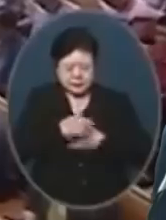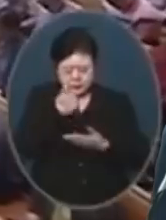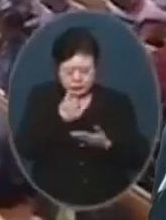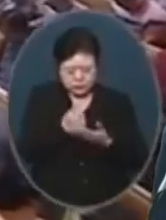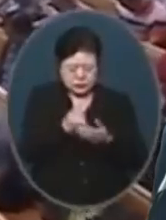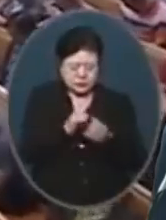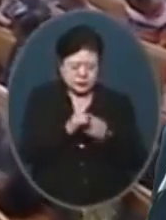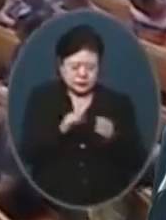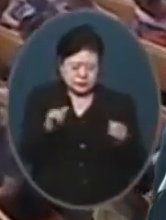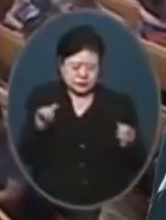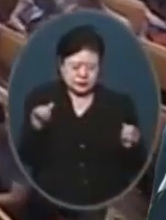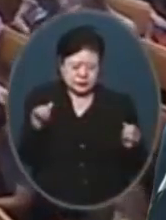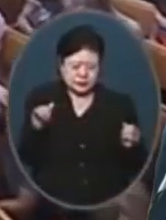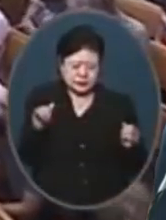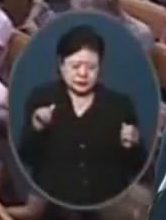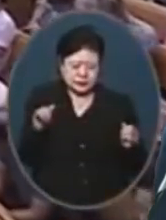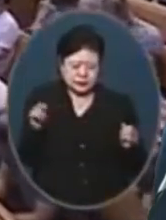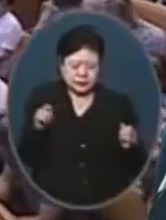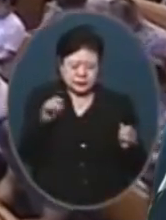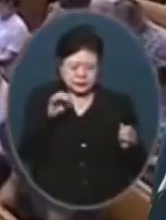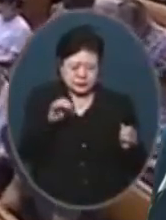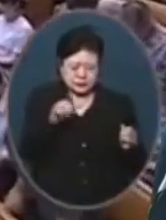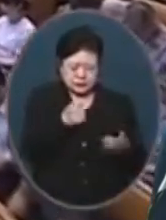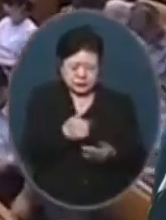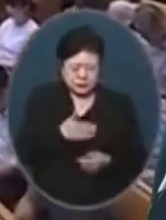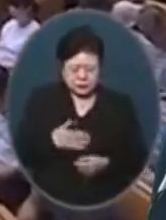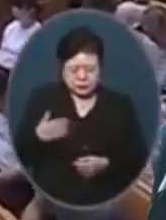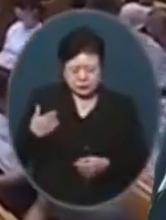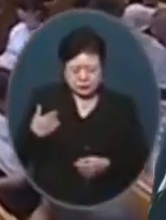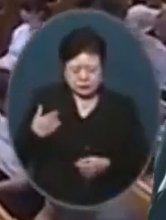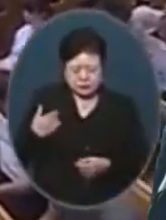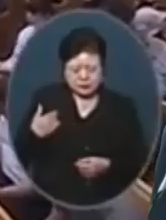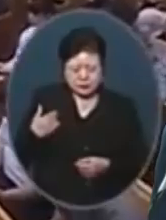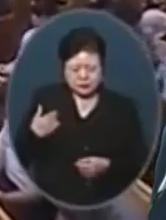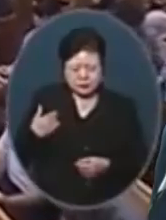저는 죄인입니다. 주님을 알지 못하고